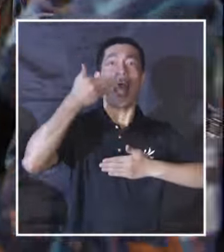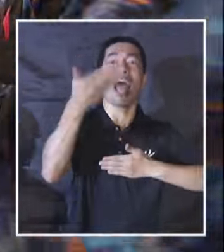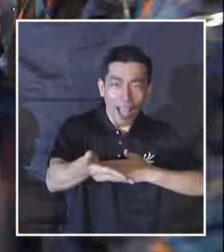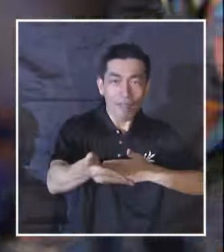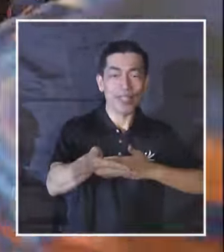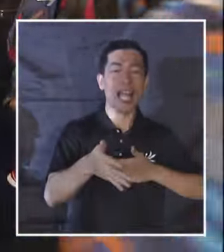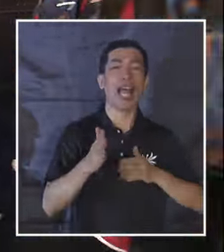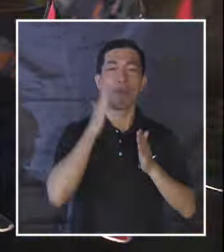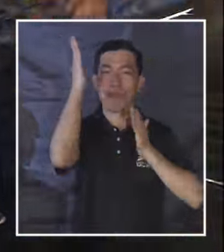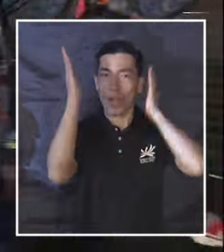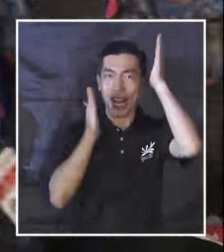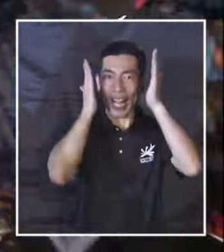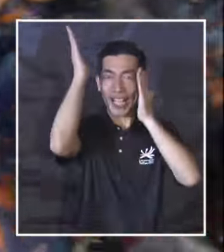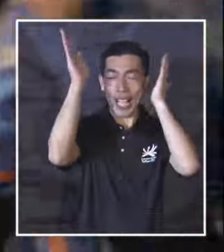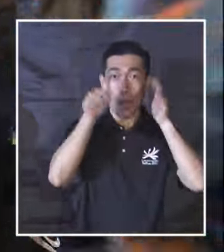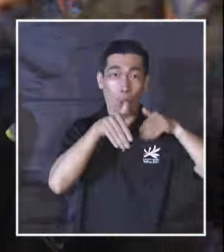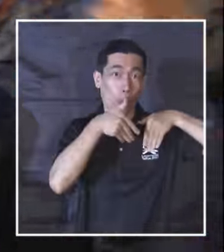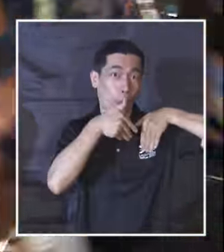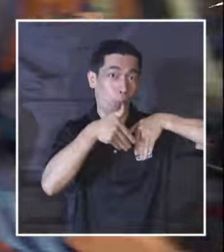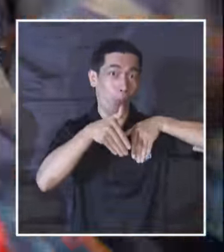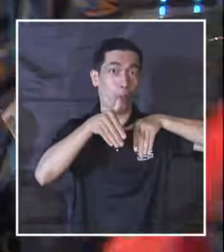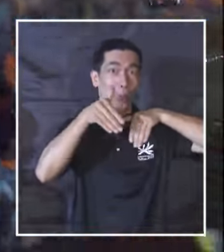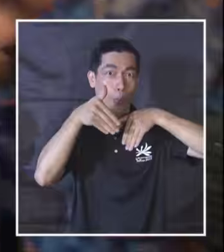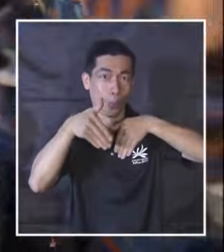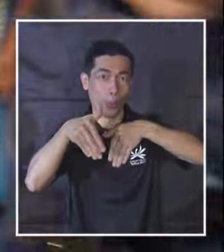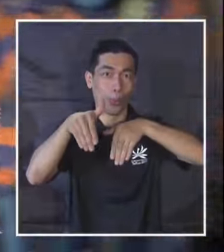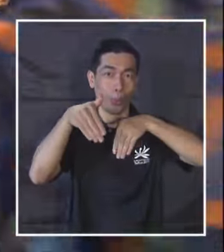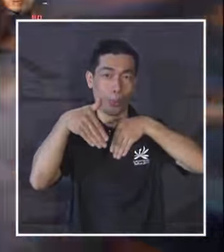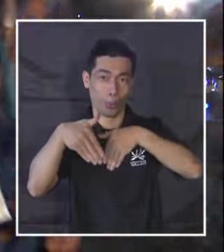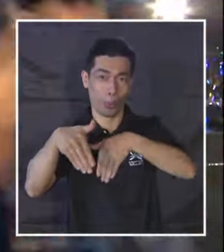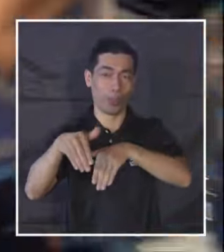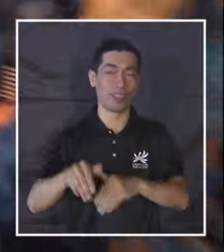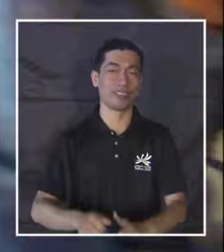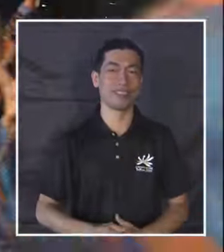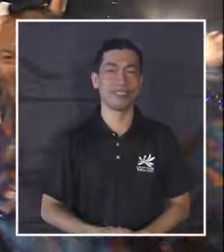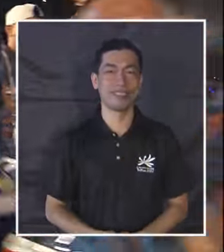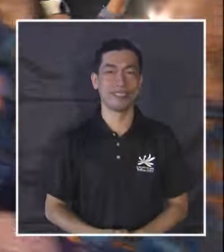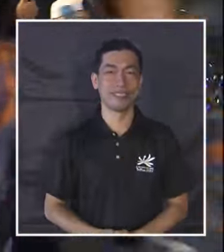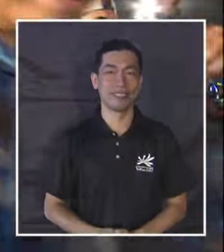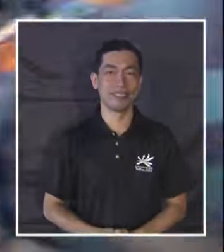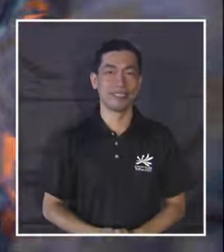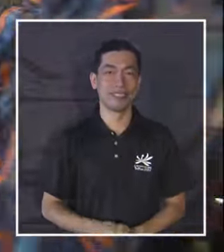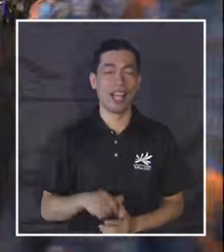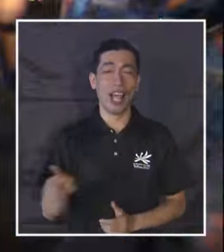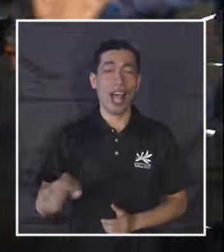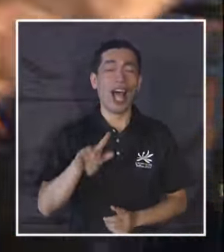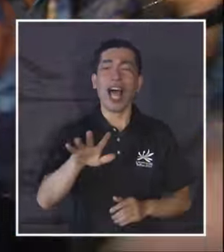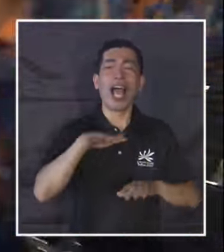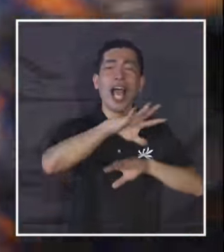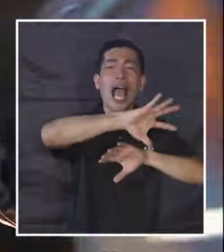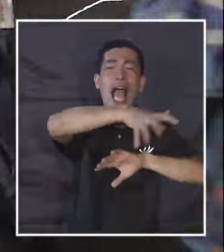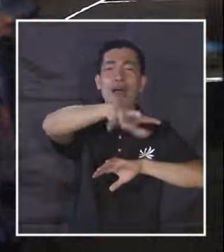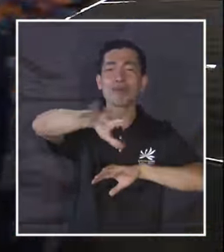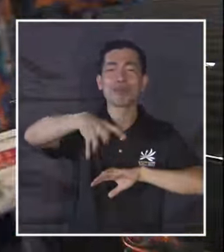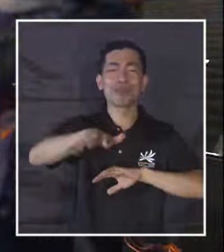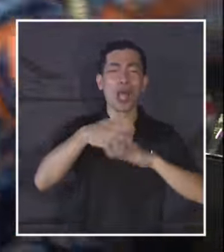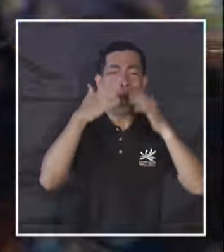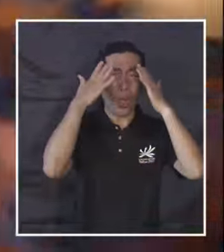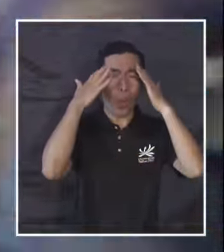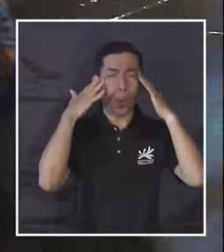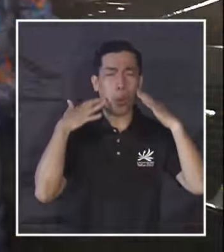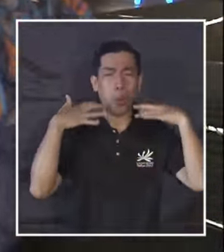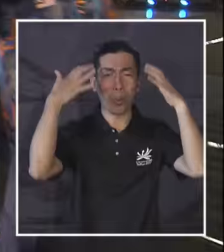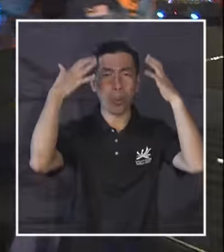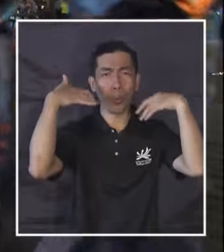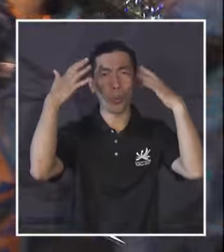来西亚的选手呢慢慢的步入会场，这个热带国家的人民呢是最为热情的。